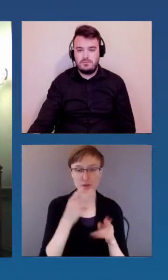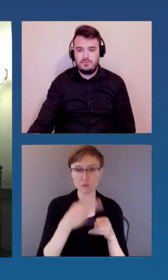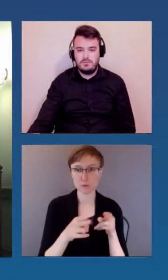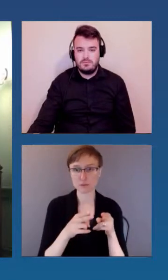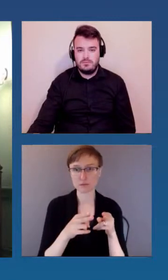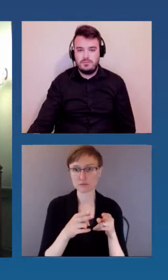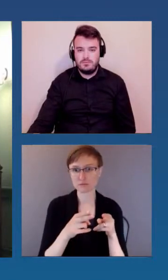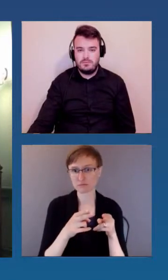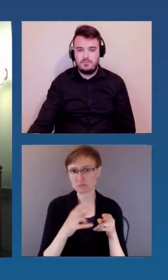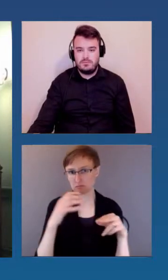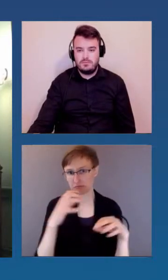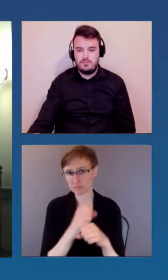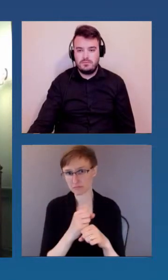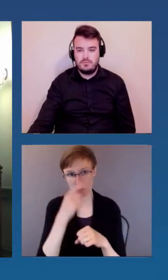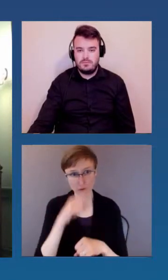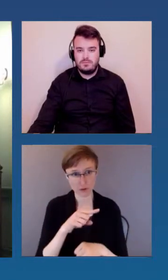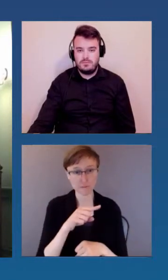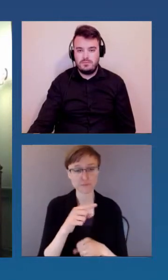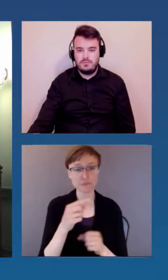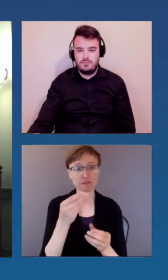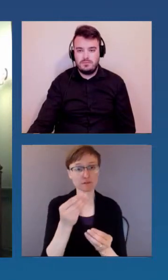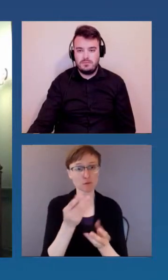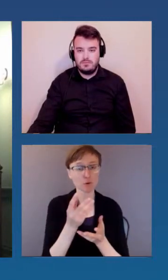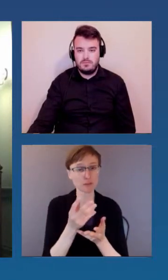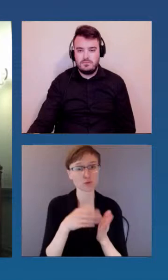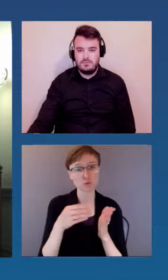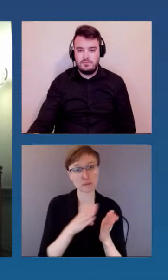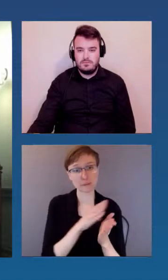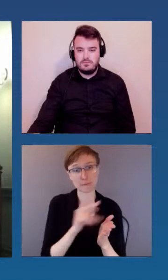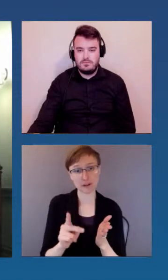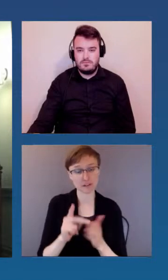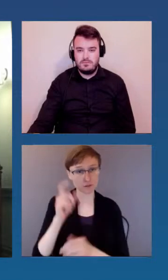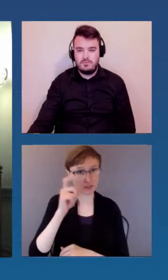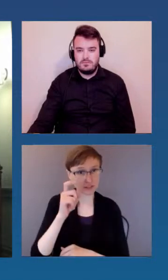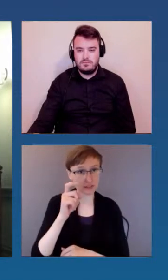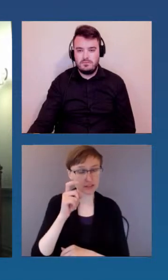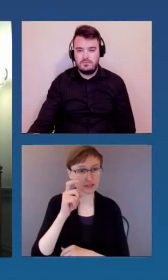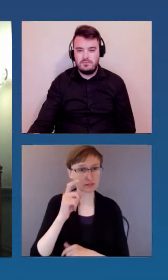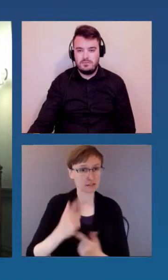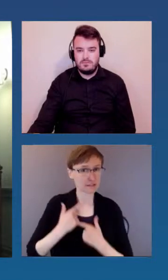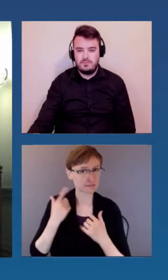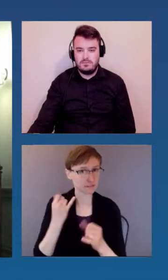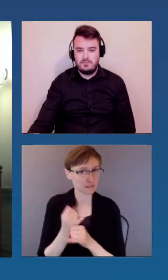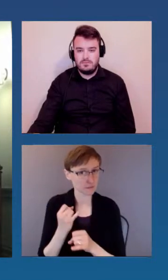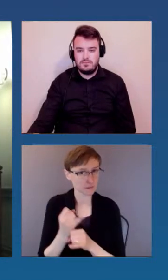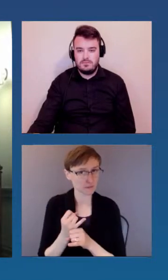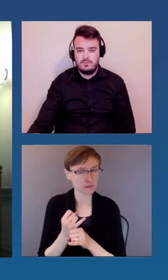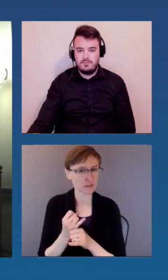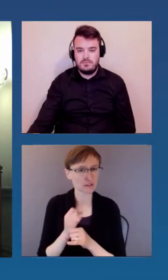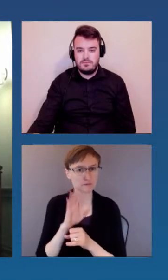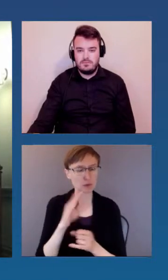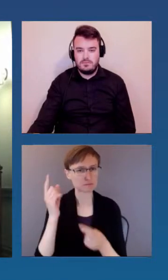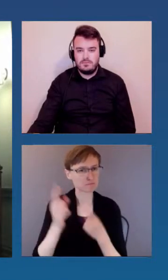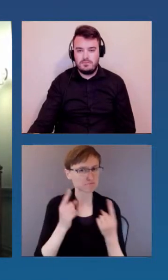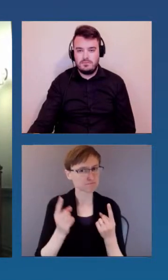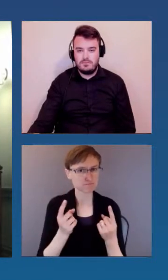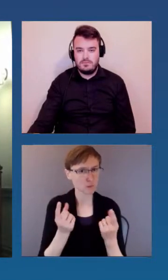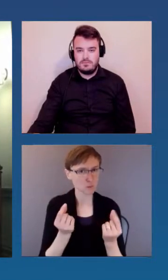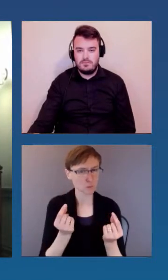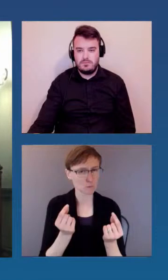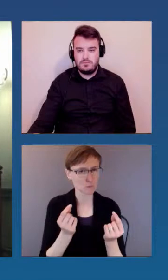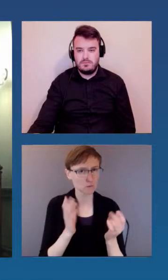campus et dans le campus, de respecter les lois et respecter les